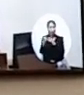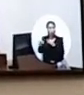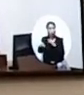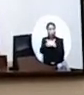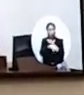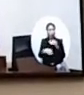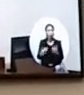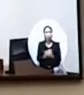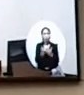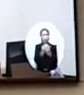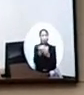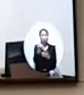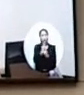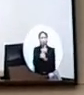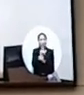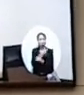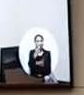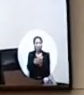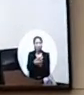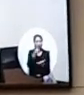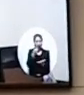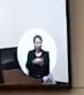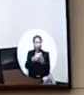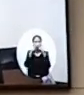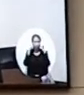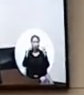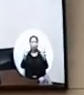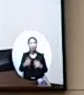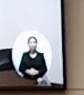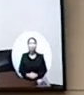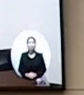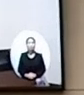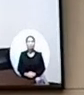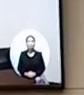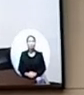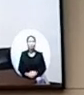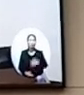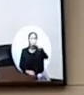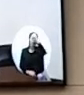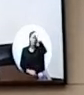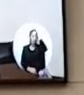육성을 위한 조례 일부 개정 조례는 가결되었음을 선포합니다.